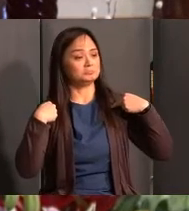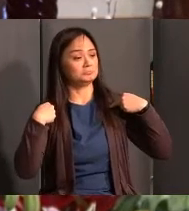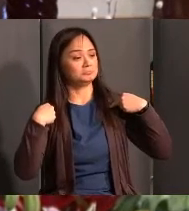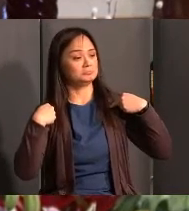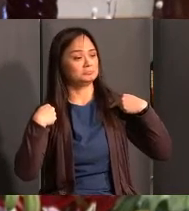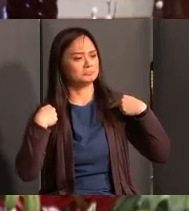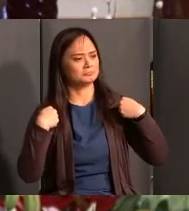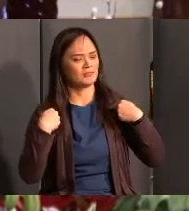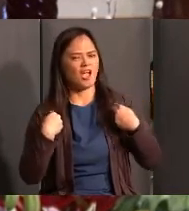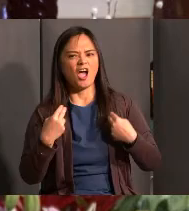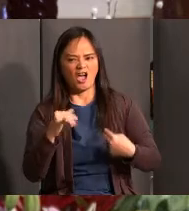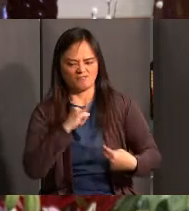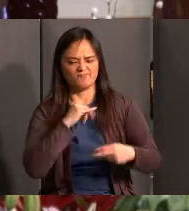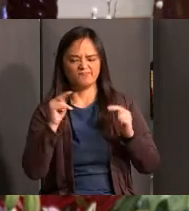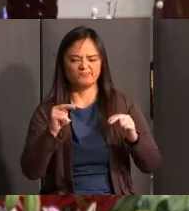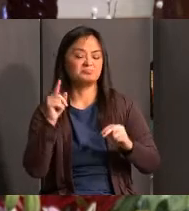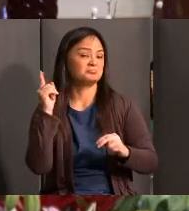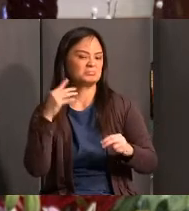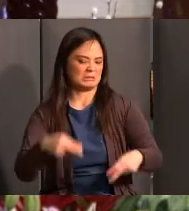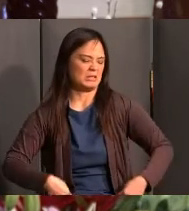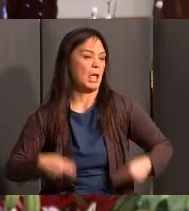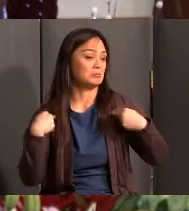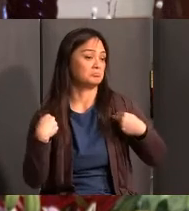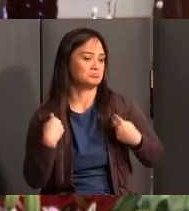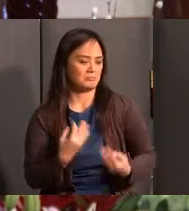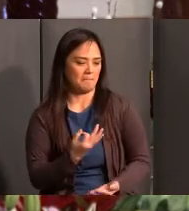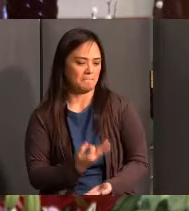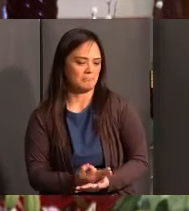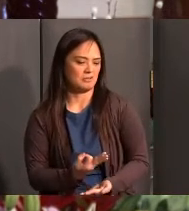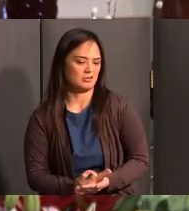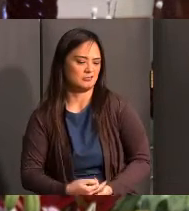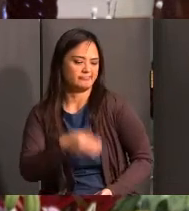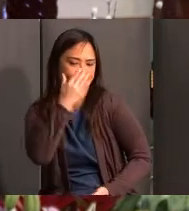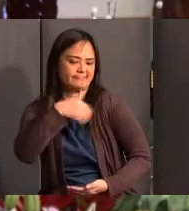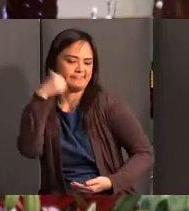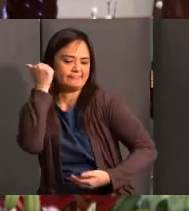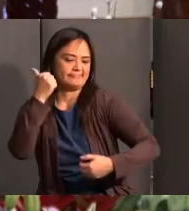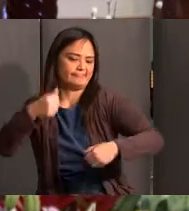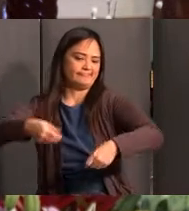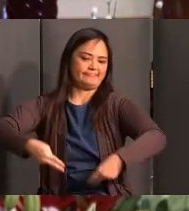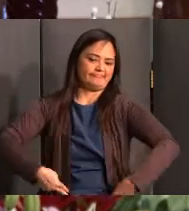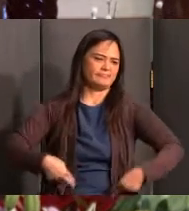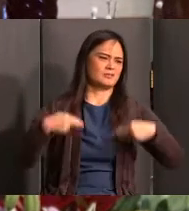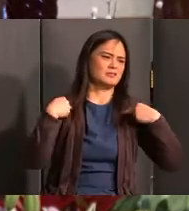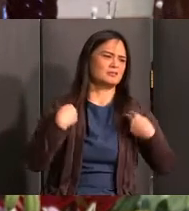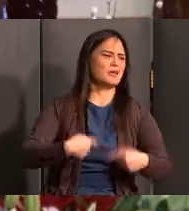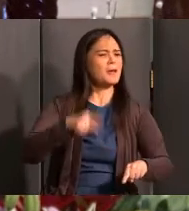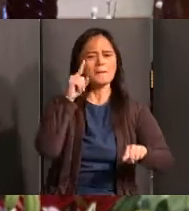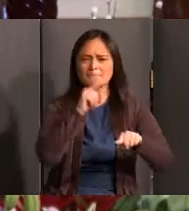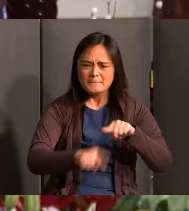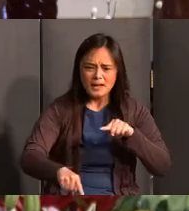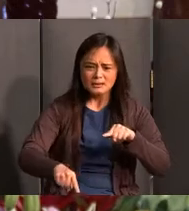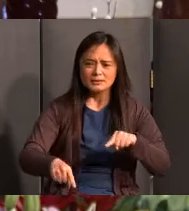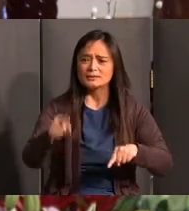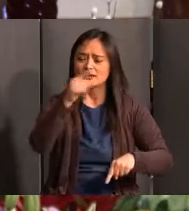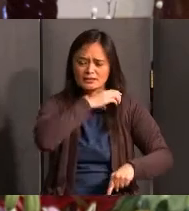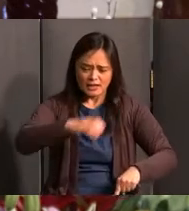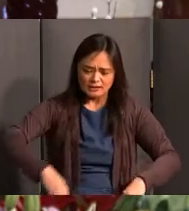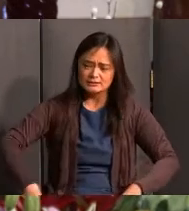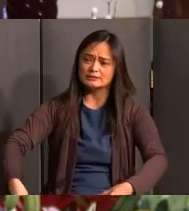Yun lang ang kailangan ko. But can you imagine, mahigit pa ron ang kanyang ibinigay sa atin.